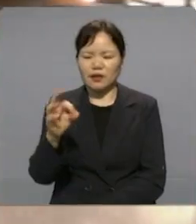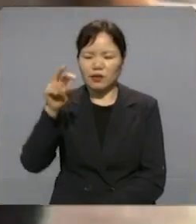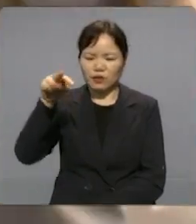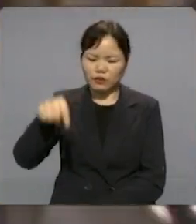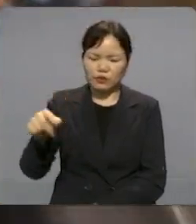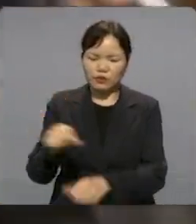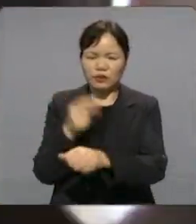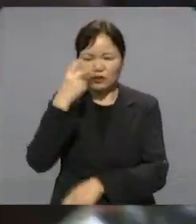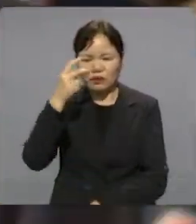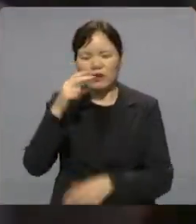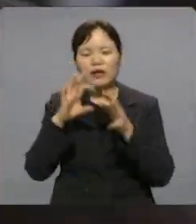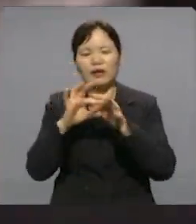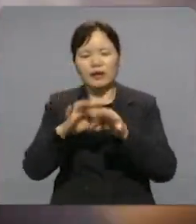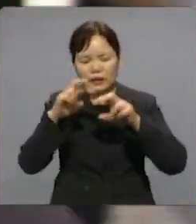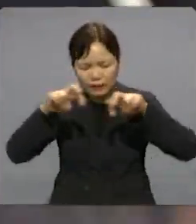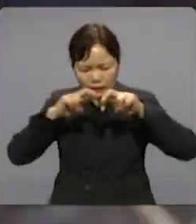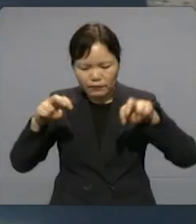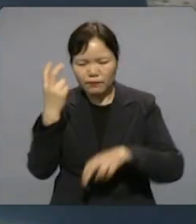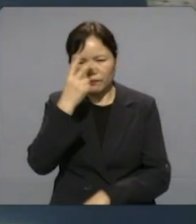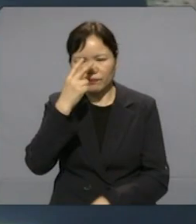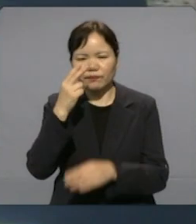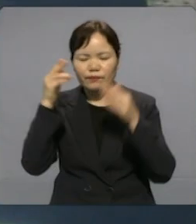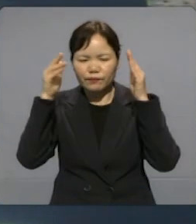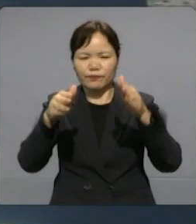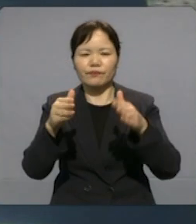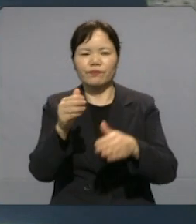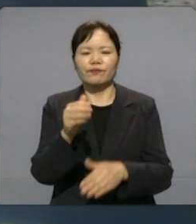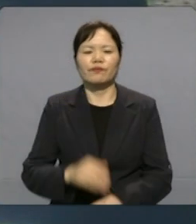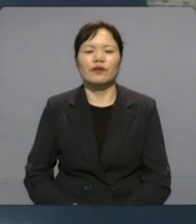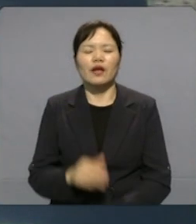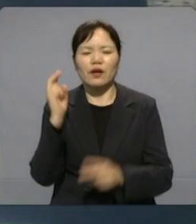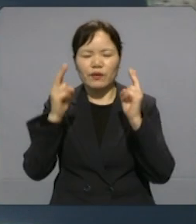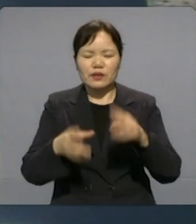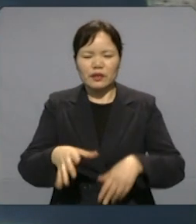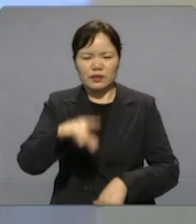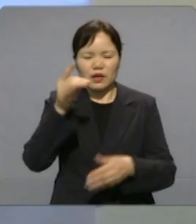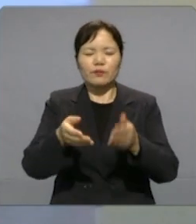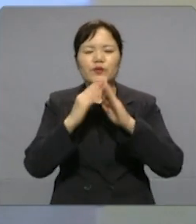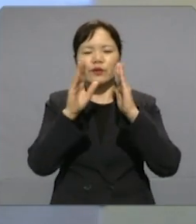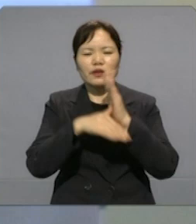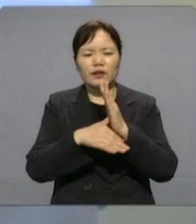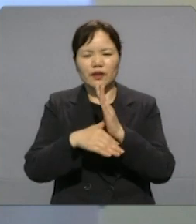확인에 집중하고 있습니다. 화천대유 설립 초기 박 전 특검이 김